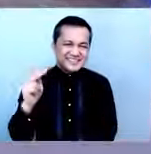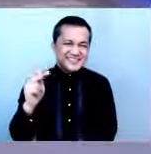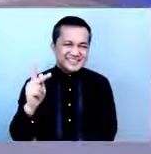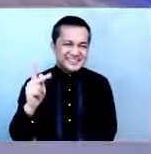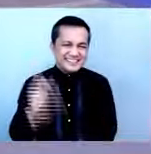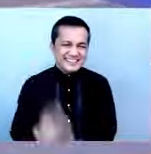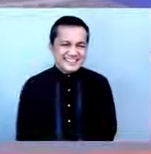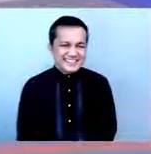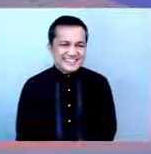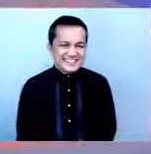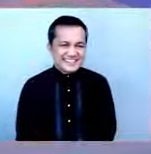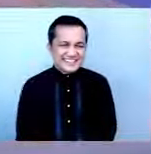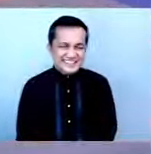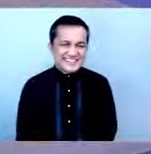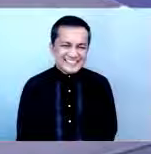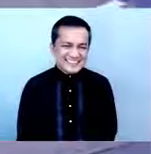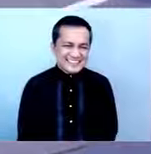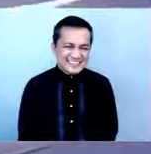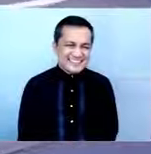kapatid!